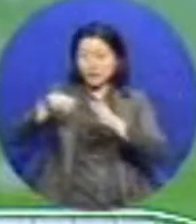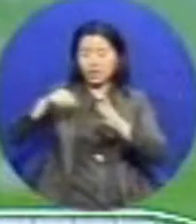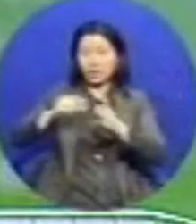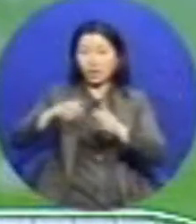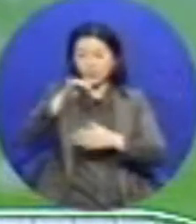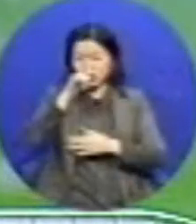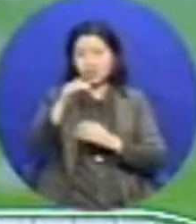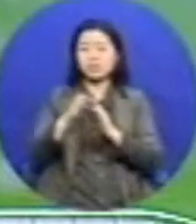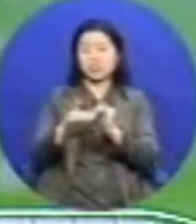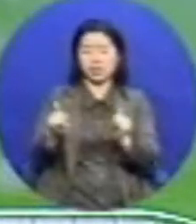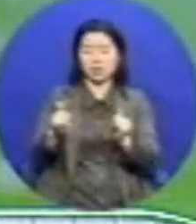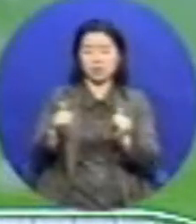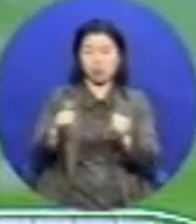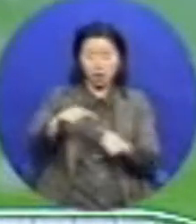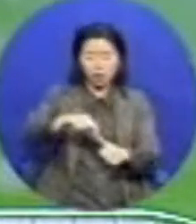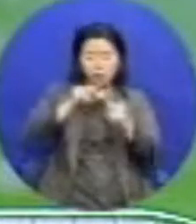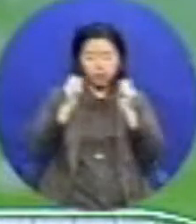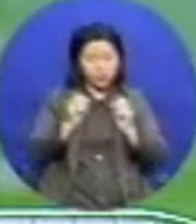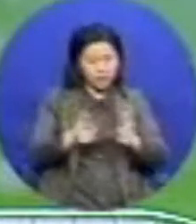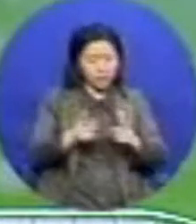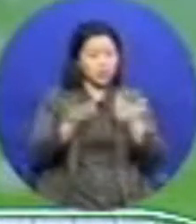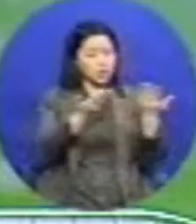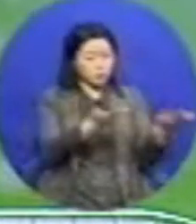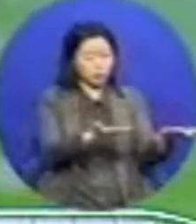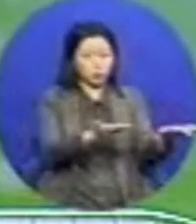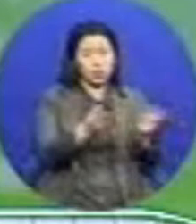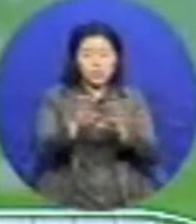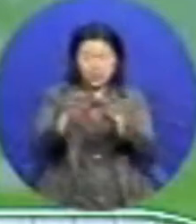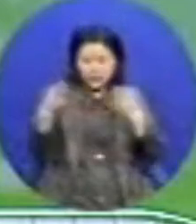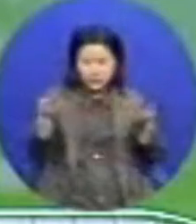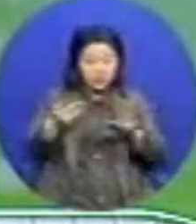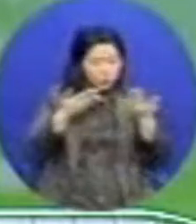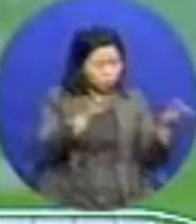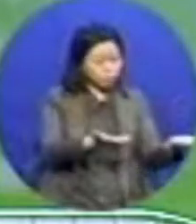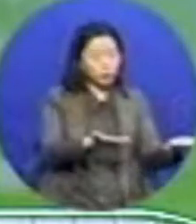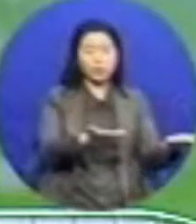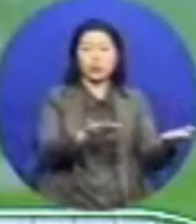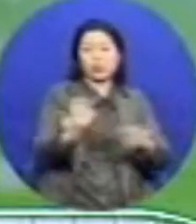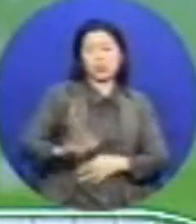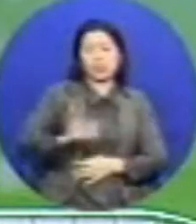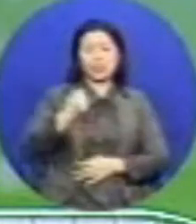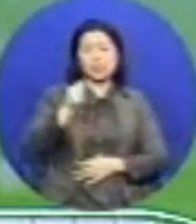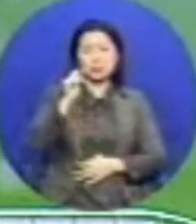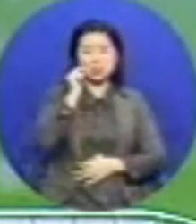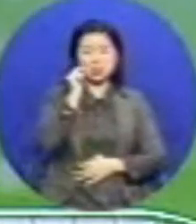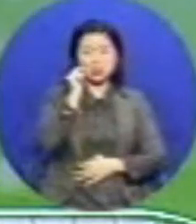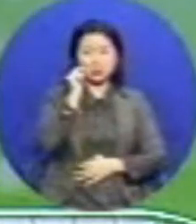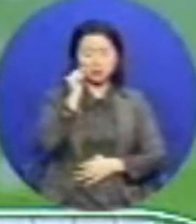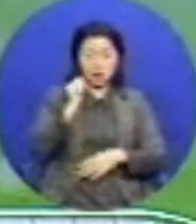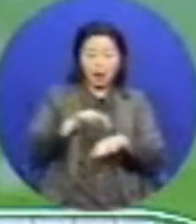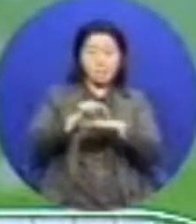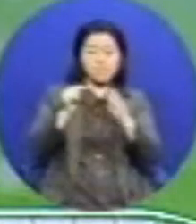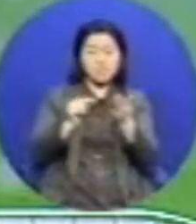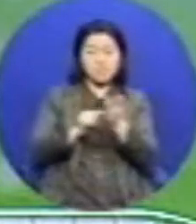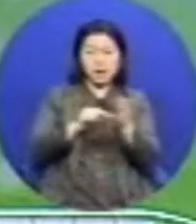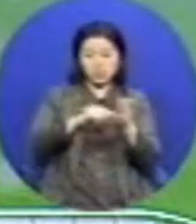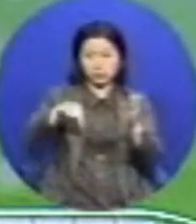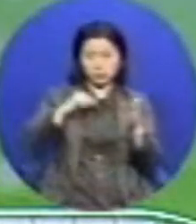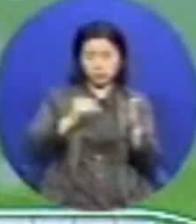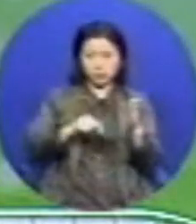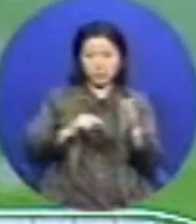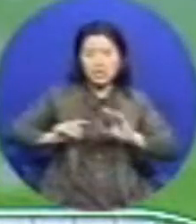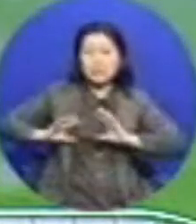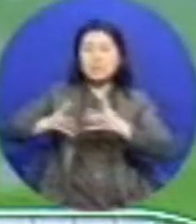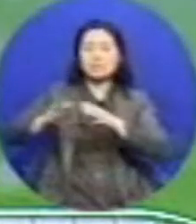받는 되니까요 9월이 길이 연료도 구원을 누리지 못한 되니까요 마음의 세상이 있는 사람